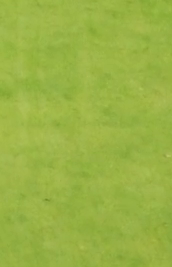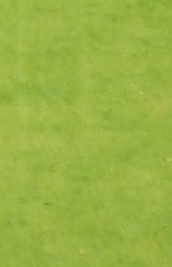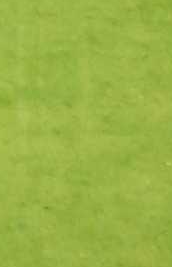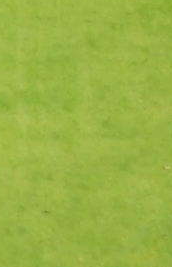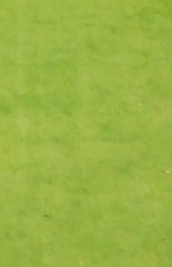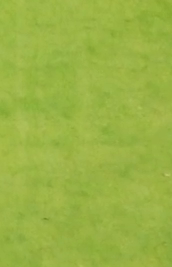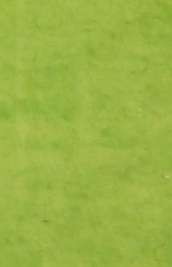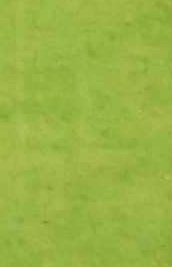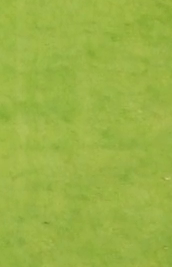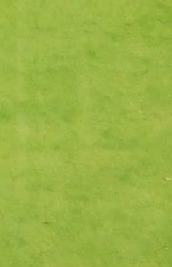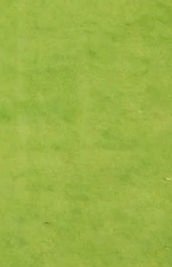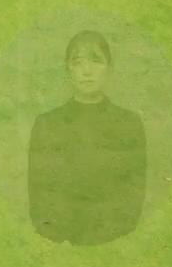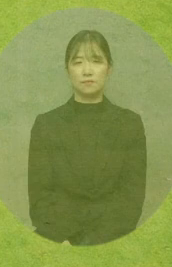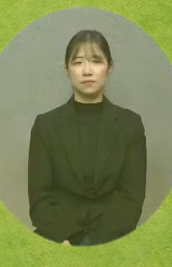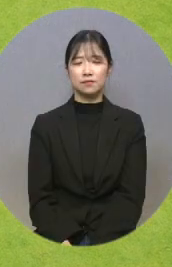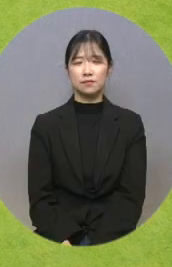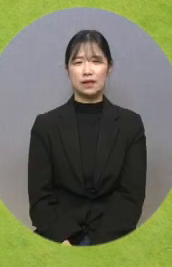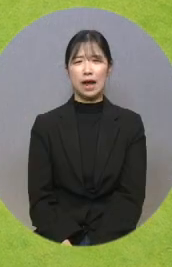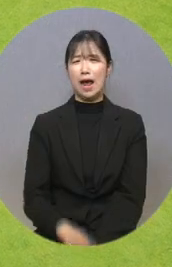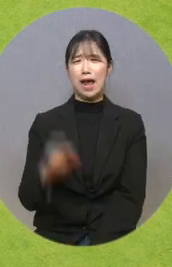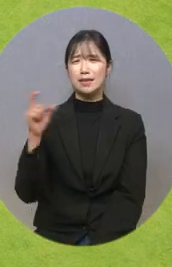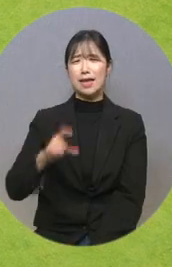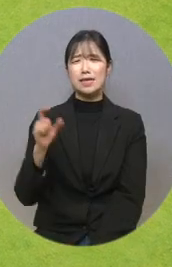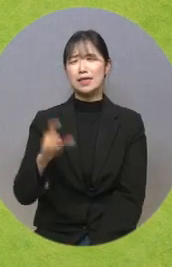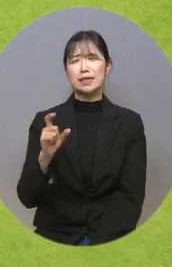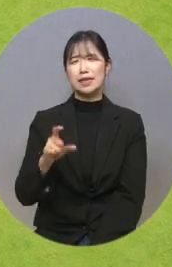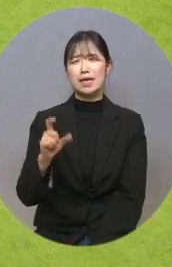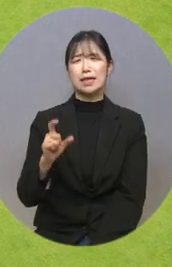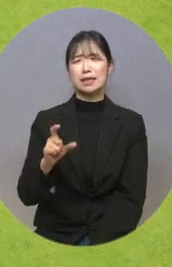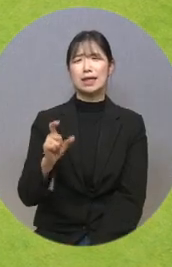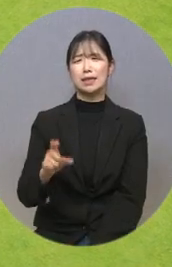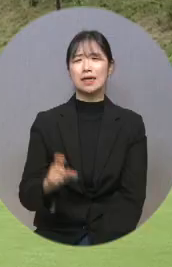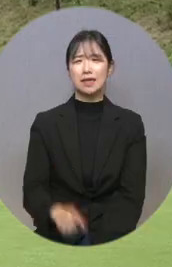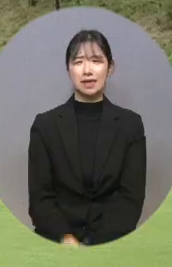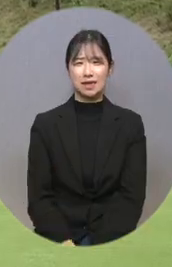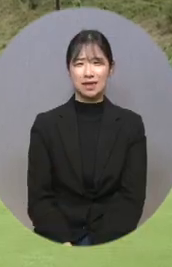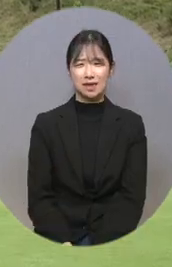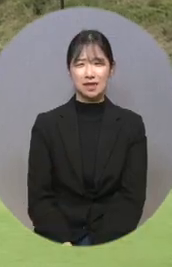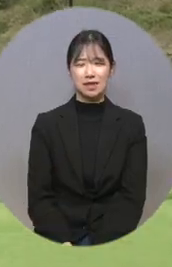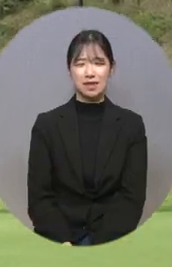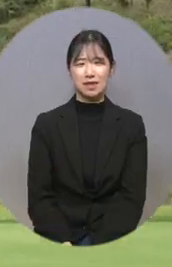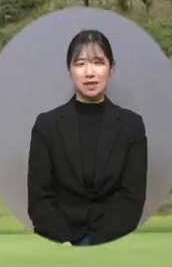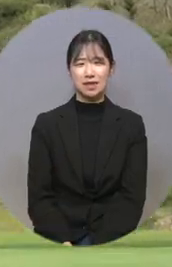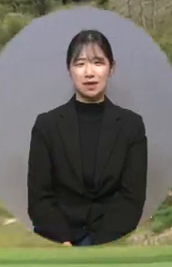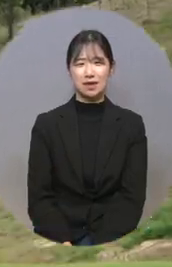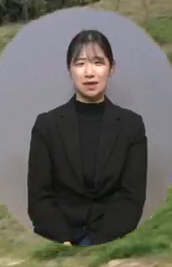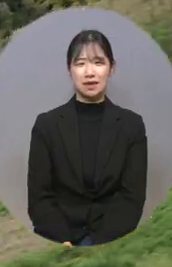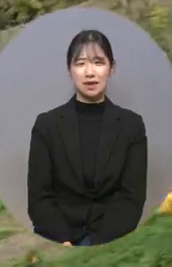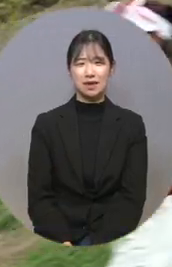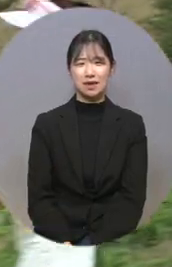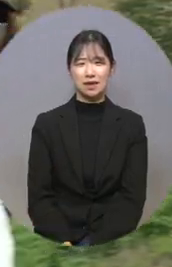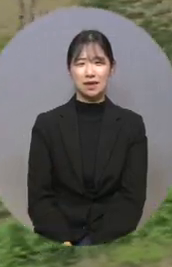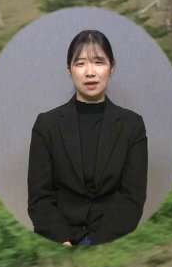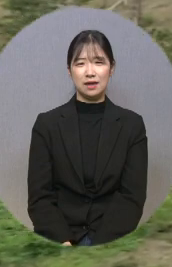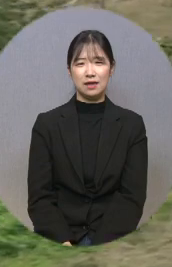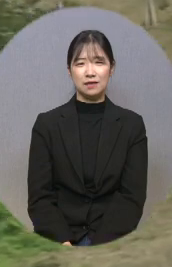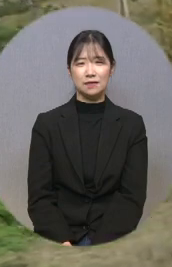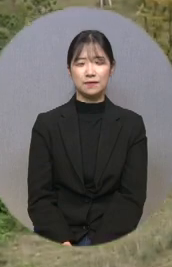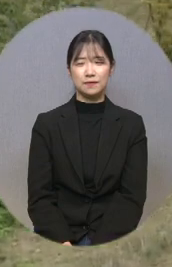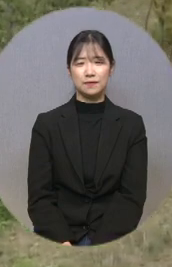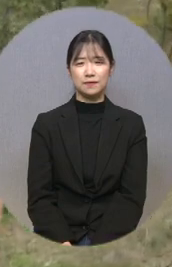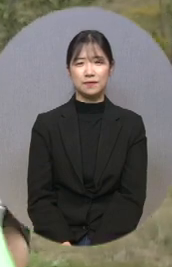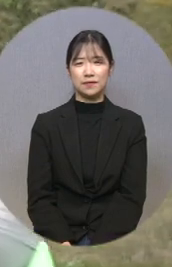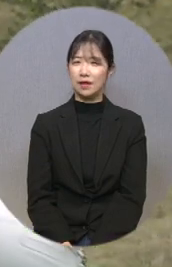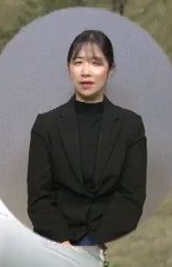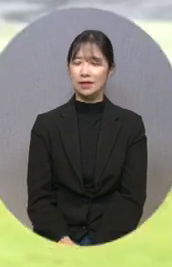오, 세다, 세다. 세, 세, 세, 세, 세. 아, 지금. 아, 아직 몰라. 아,